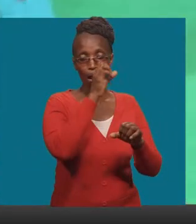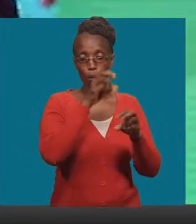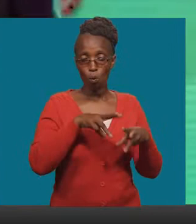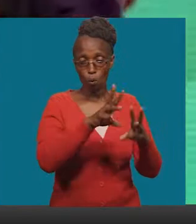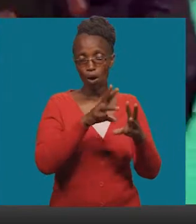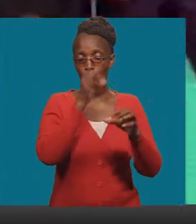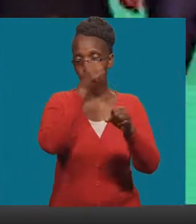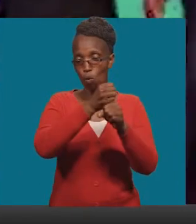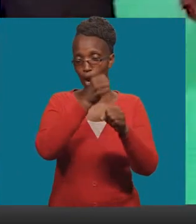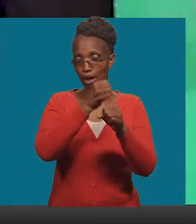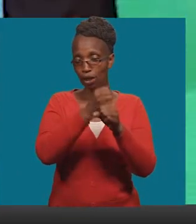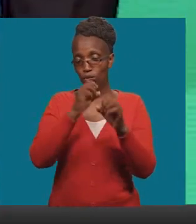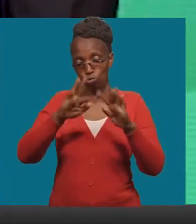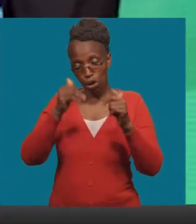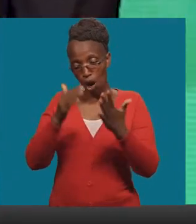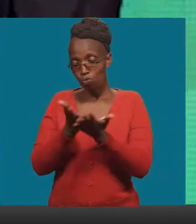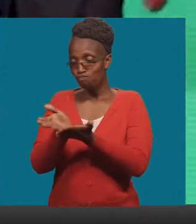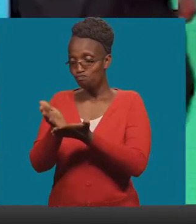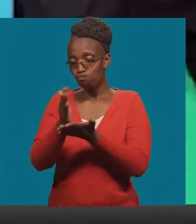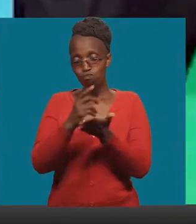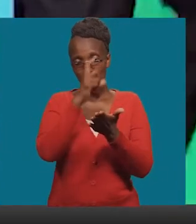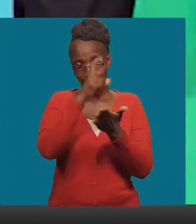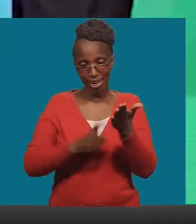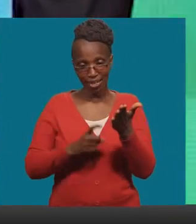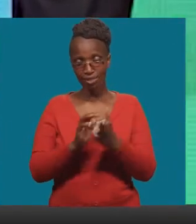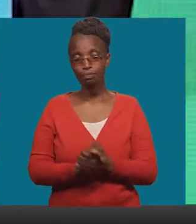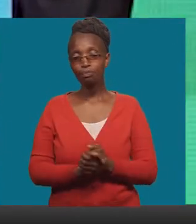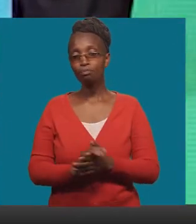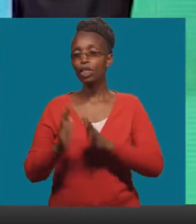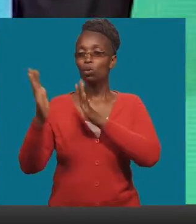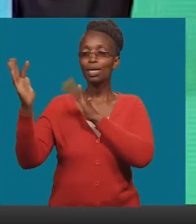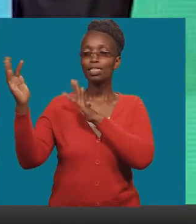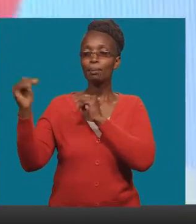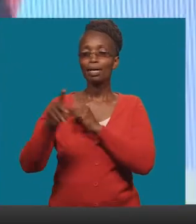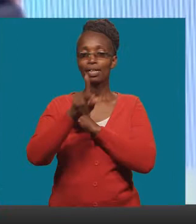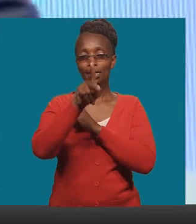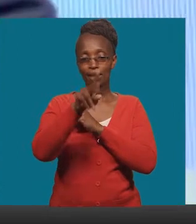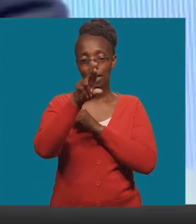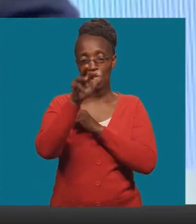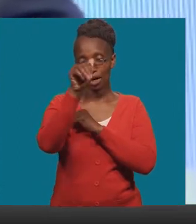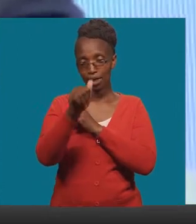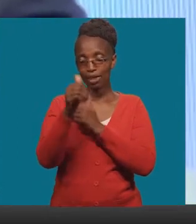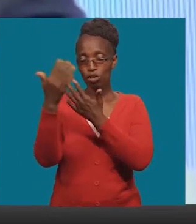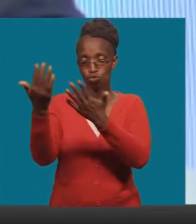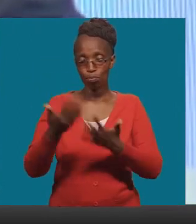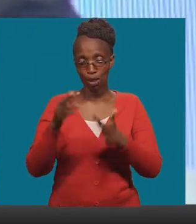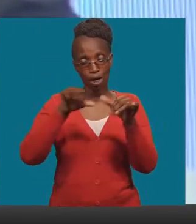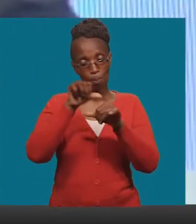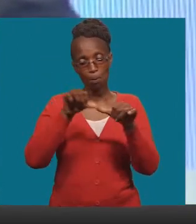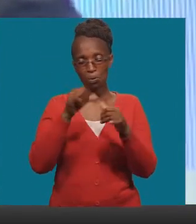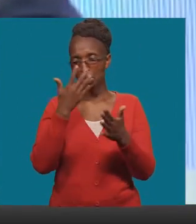ya kubadilisha utendakazi wao wa kukusanya ushuru humu nchini. I expect KRA to